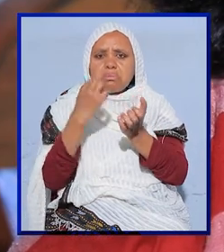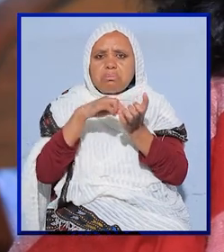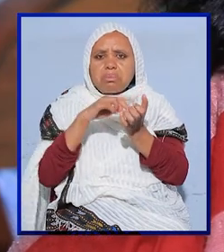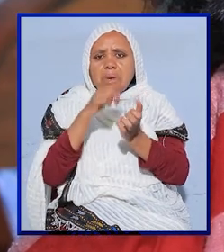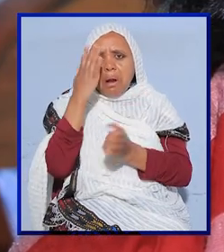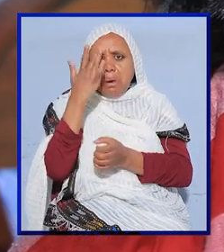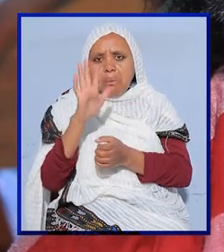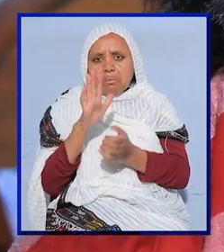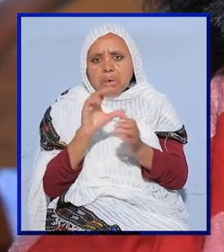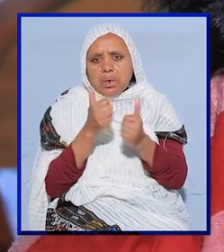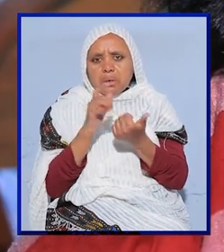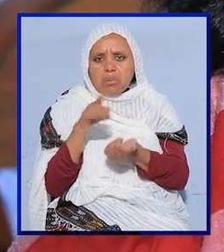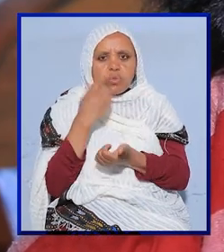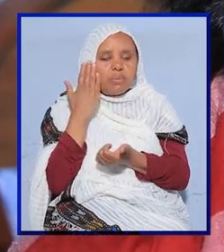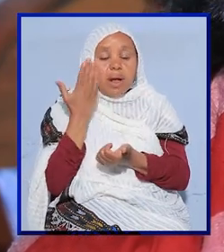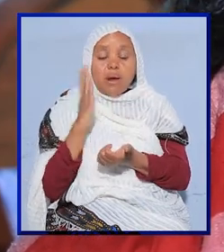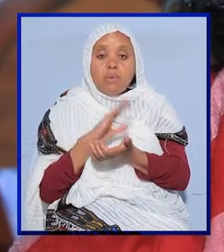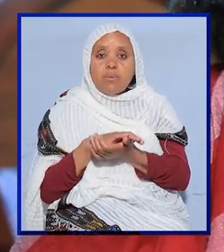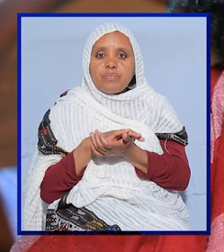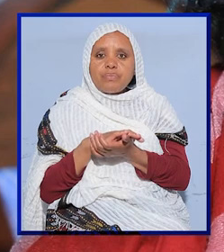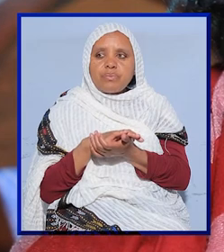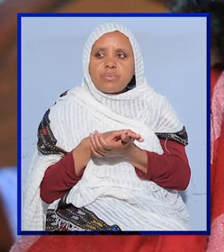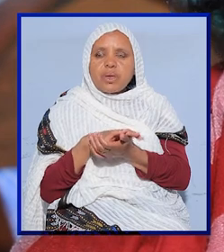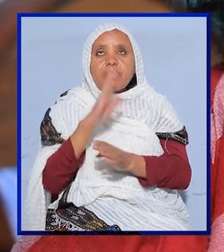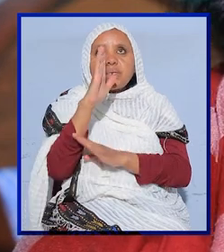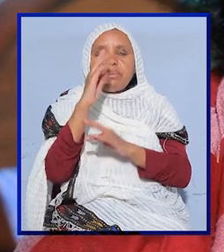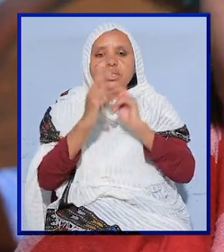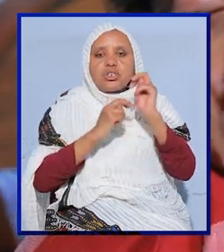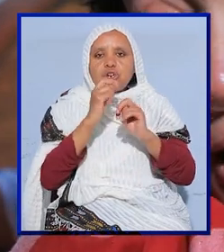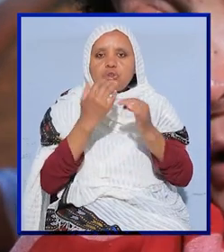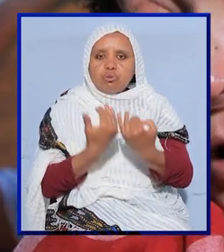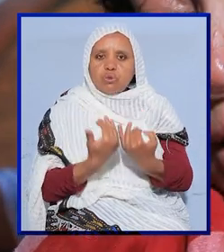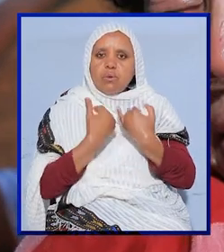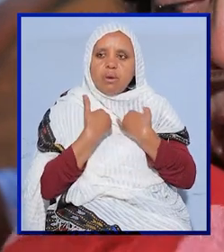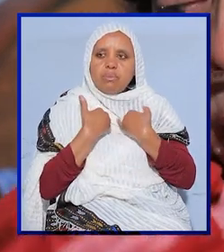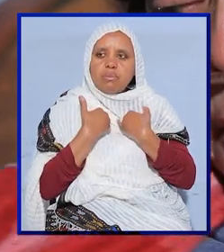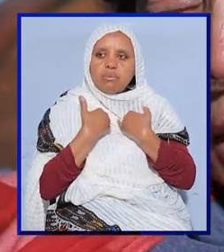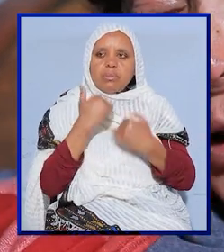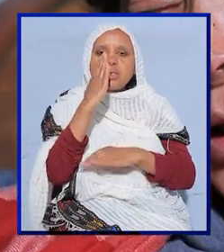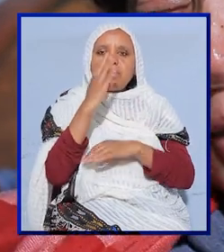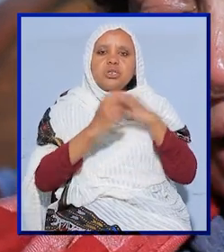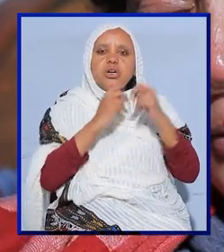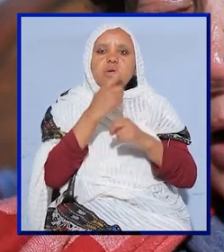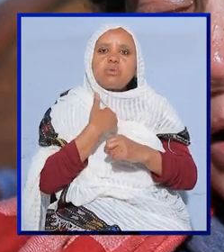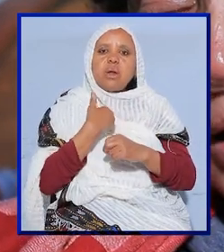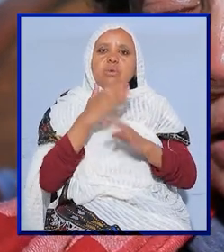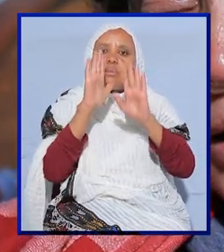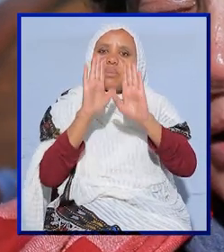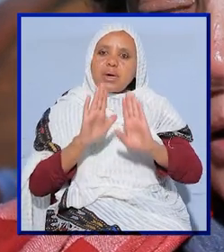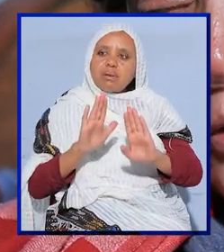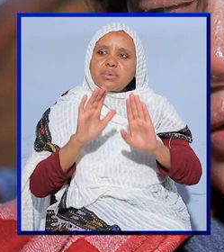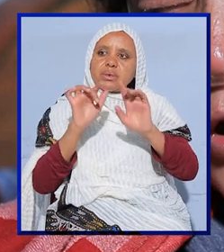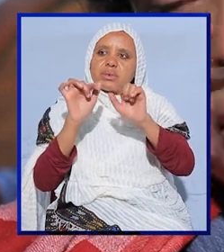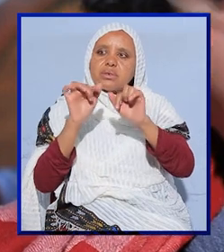እኔ አላውቀውም እንዴት ነው። በእግዚአብሔር ቸርነት ነው እስካሁንም ያለሁትም በእግዚአብሔር ቸርነት ነው። የሚገርምህ